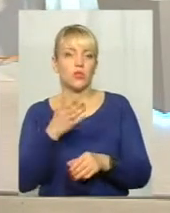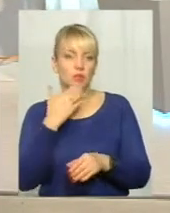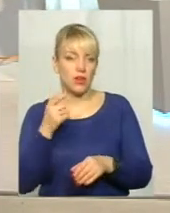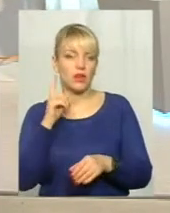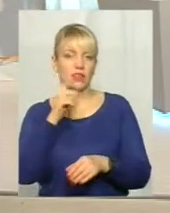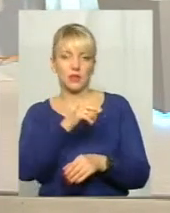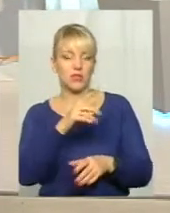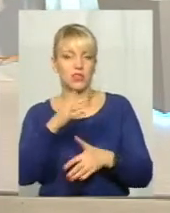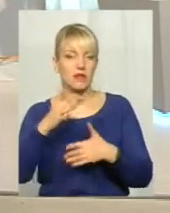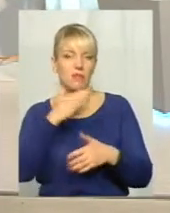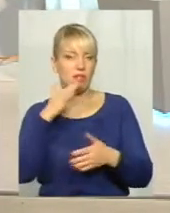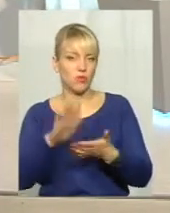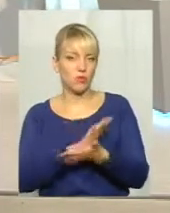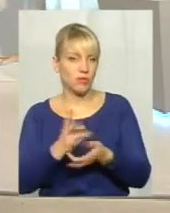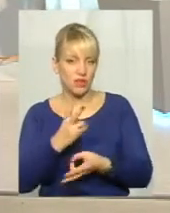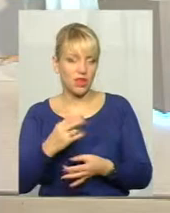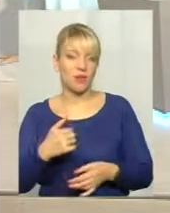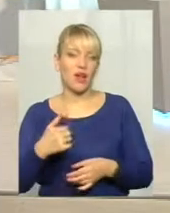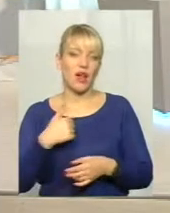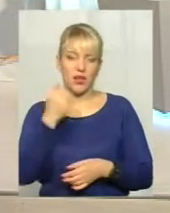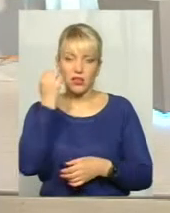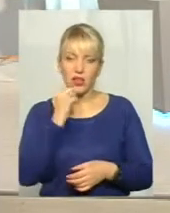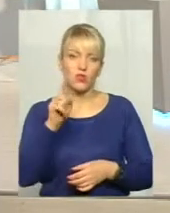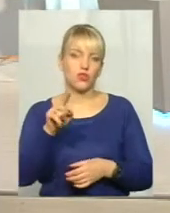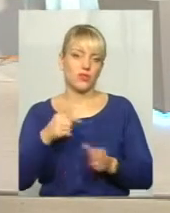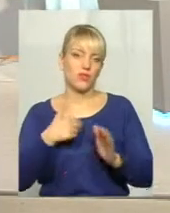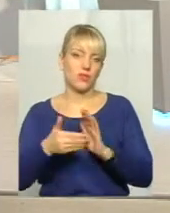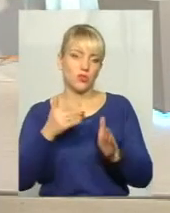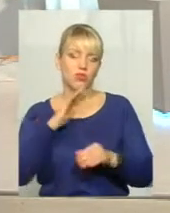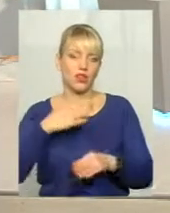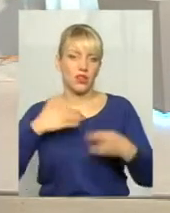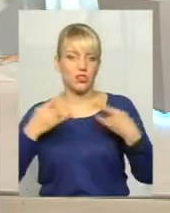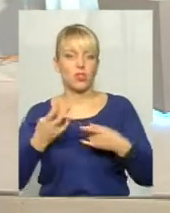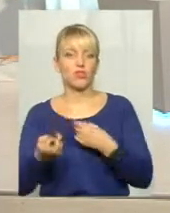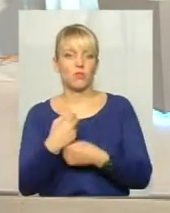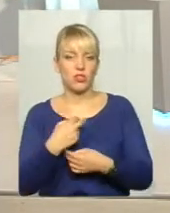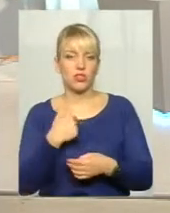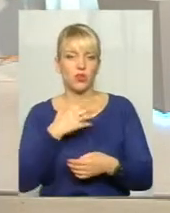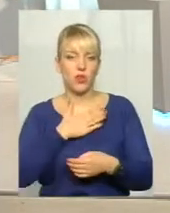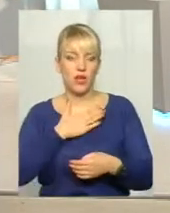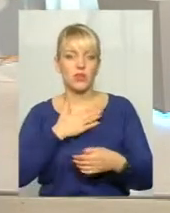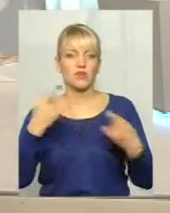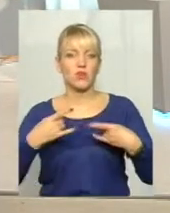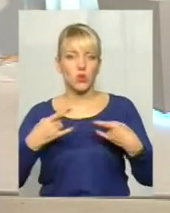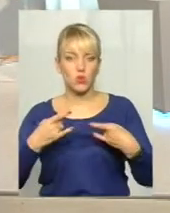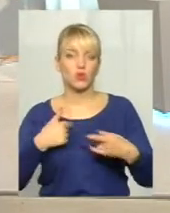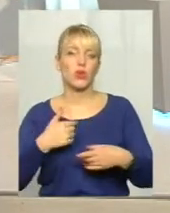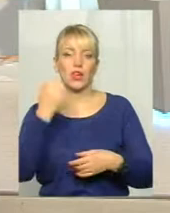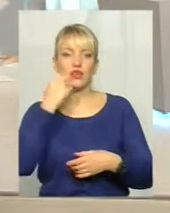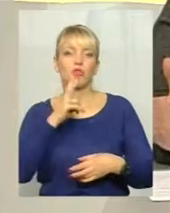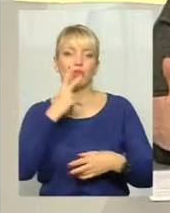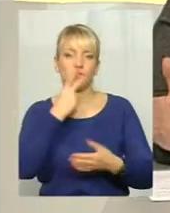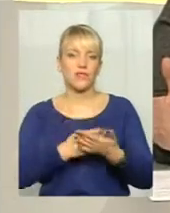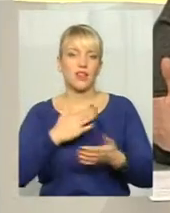завалило. Ось, я дякую за те, що ви відгукнулися на наш ефір, що прийшли в нашу студію. Ну і дякую всім глядачам, хто дивився